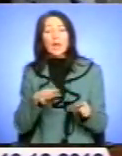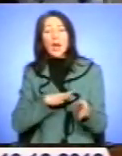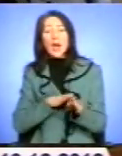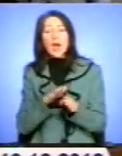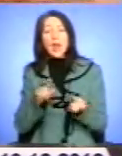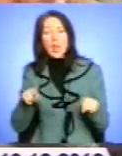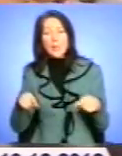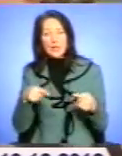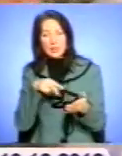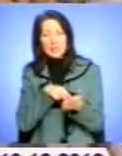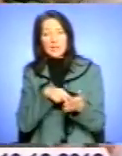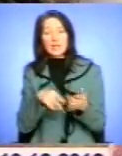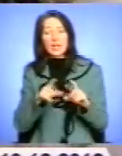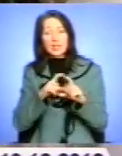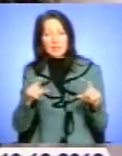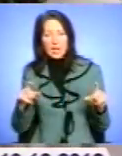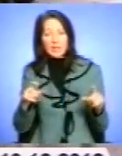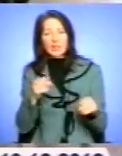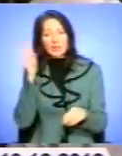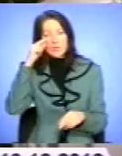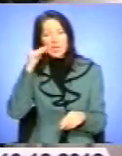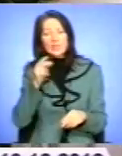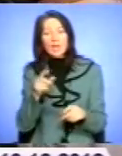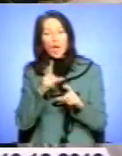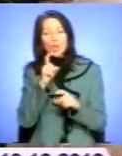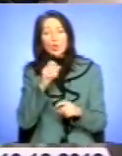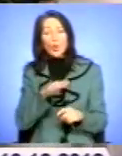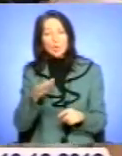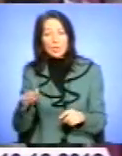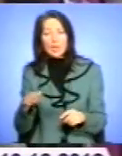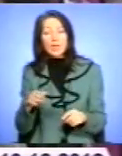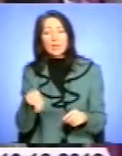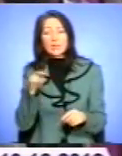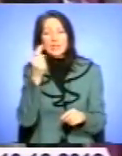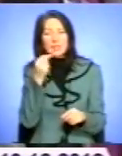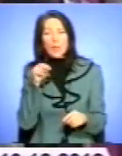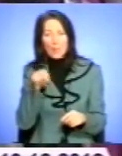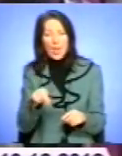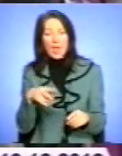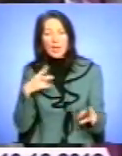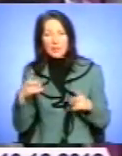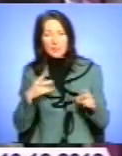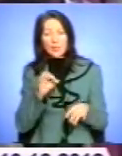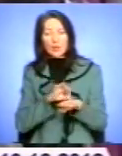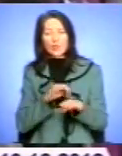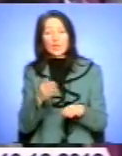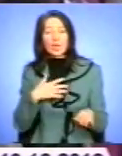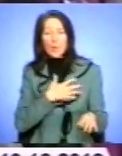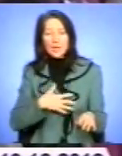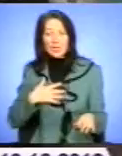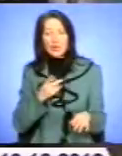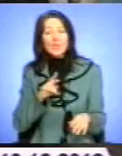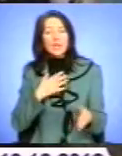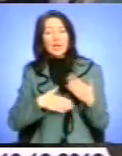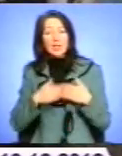навчається понад 100 дітей із вадами опорно-рухового апарату та неврологічних захворювань. Вони трепетно переживають як радісні, так і тривожні